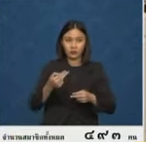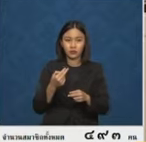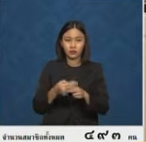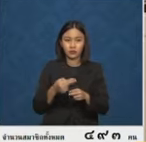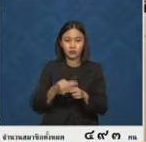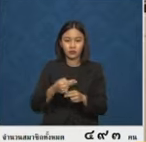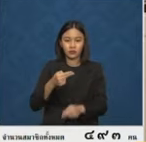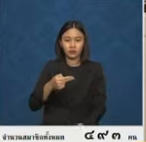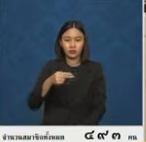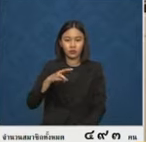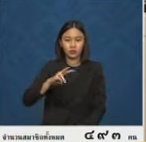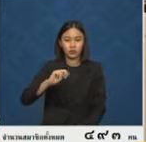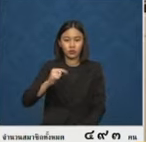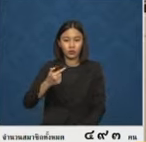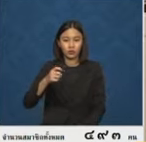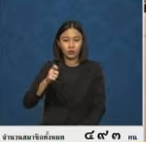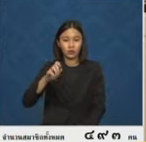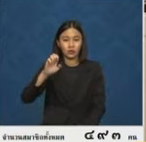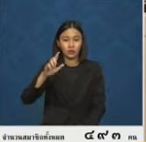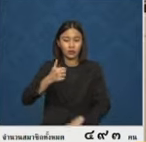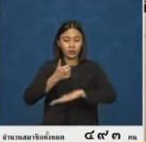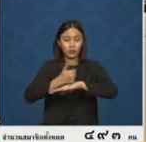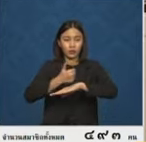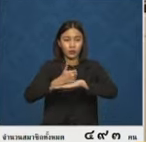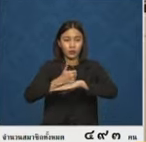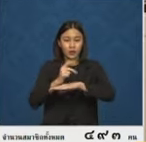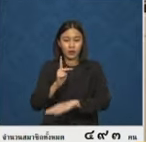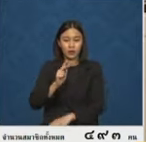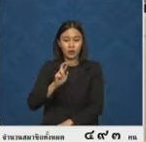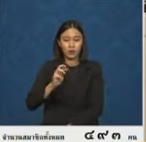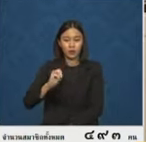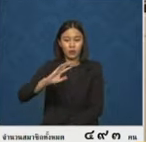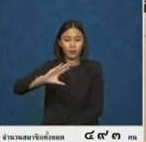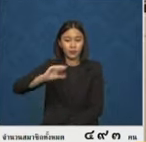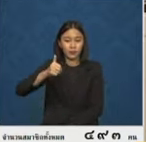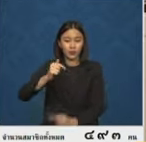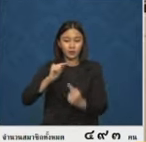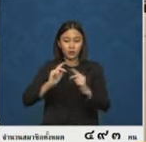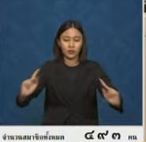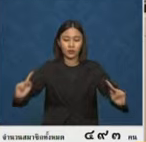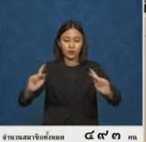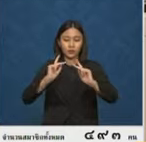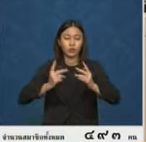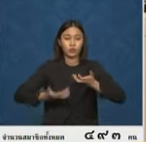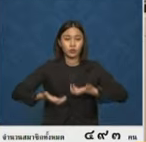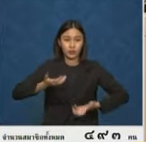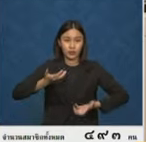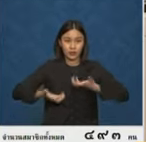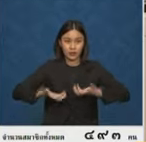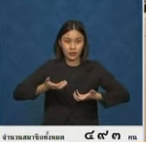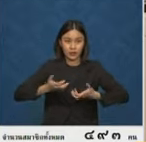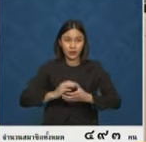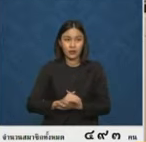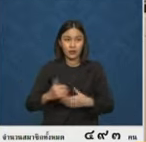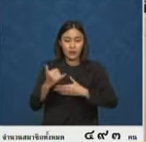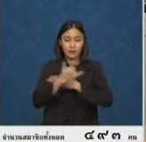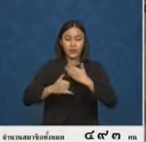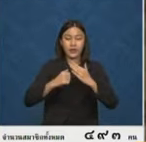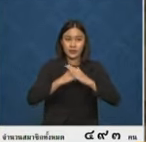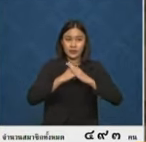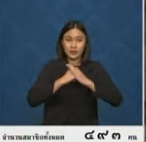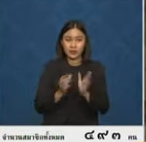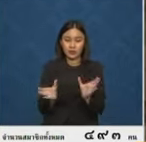อีผู้อำนวยการกรมการเมืองประจำกระทรวงยุติธรรมสาธารณรัฐประชาชนจีนและ